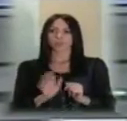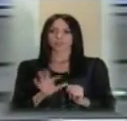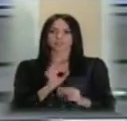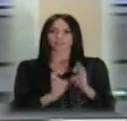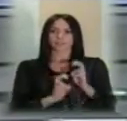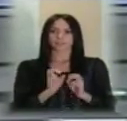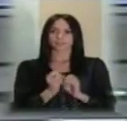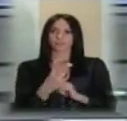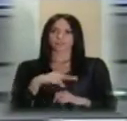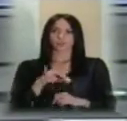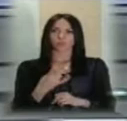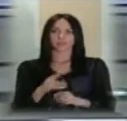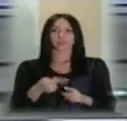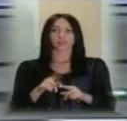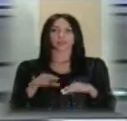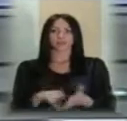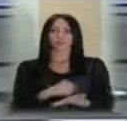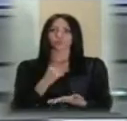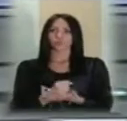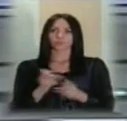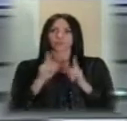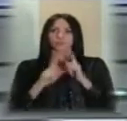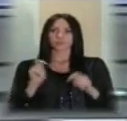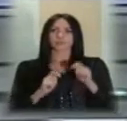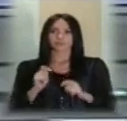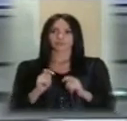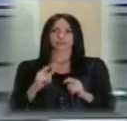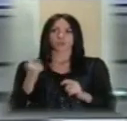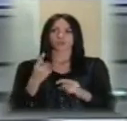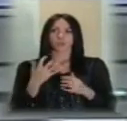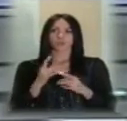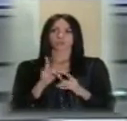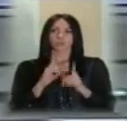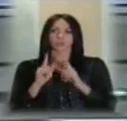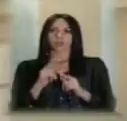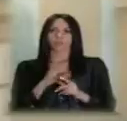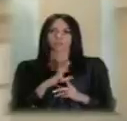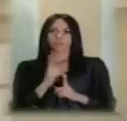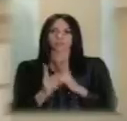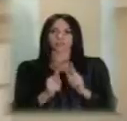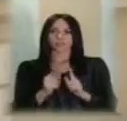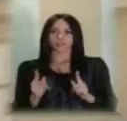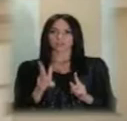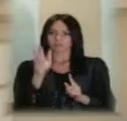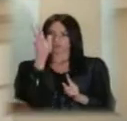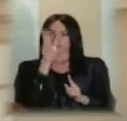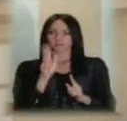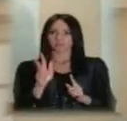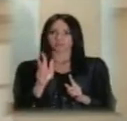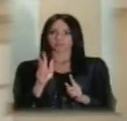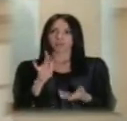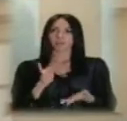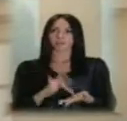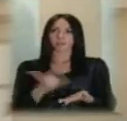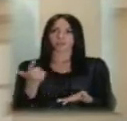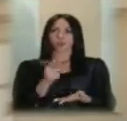рішення ухвалили на сесії обласної ради. Процес реорганізації тривав 3 місяці. Центр громадського здоров'я